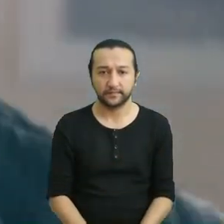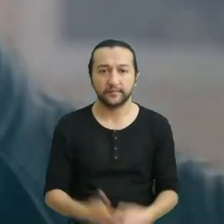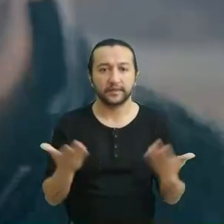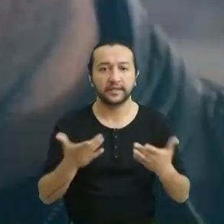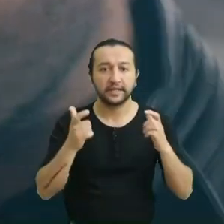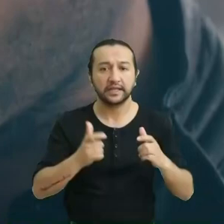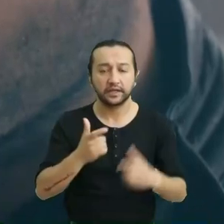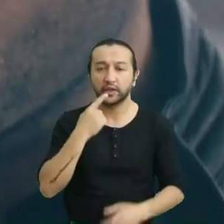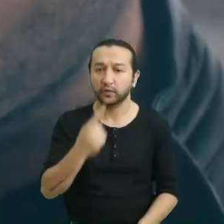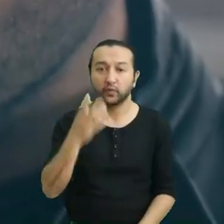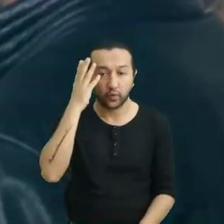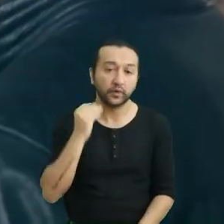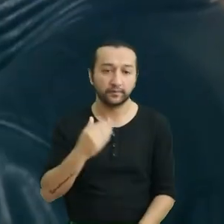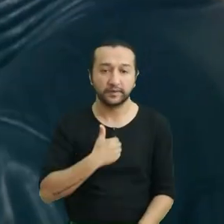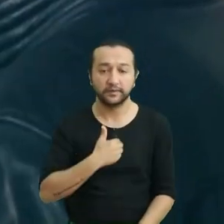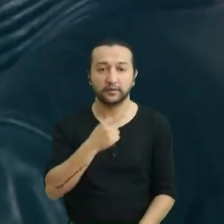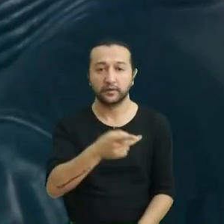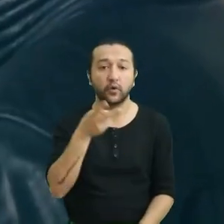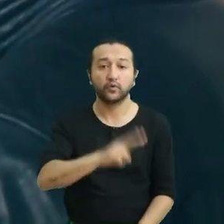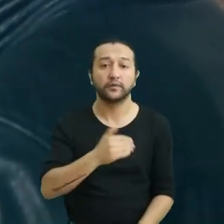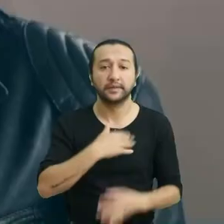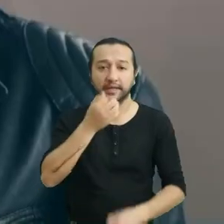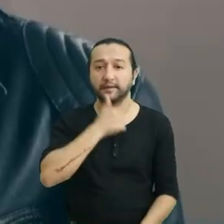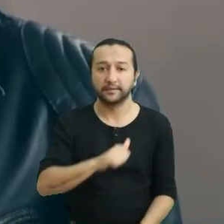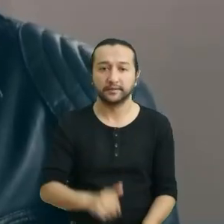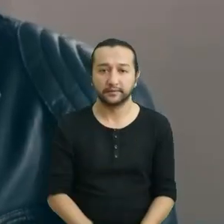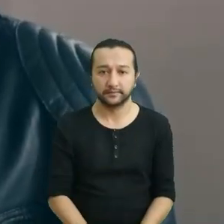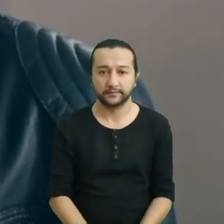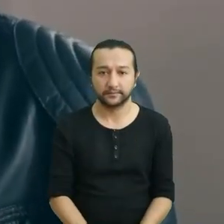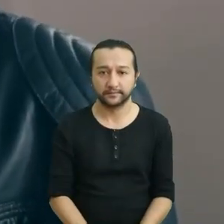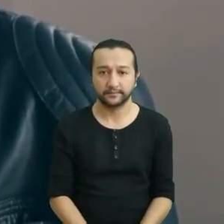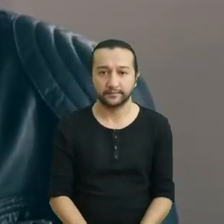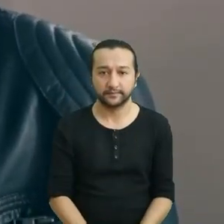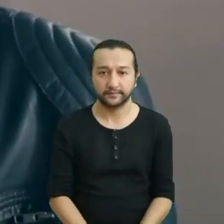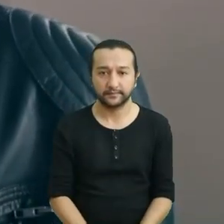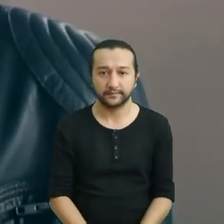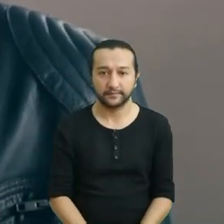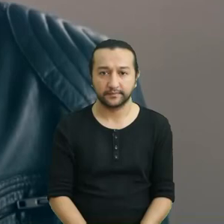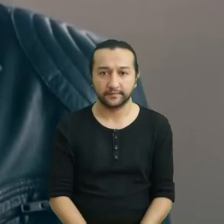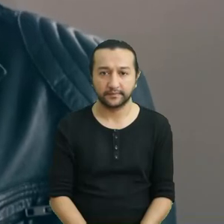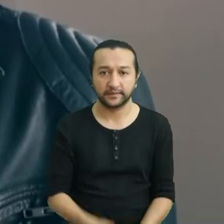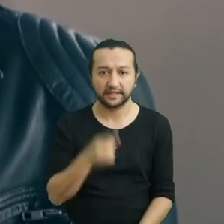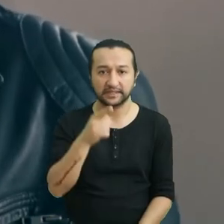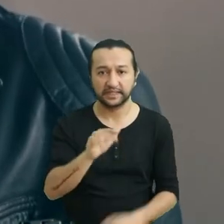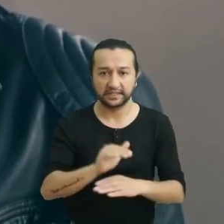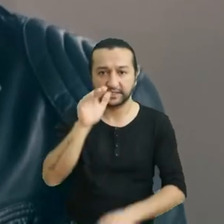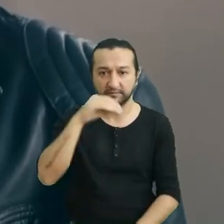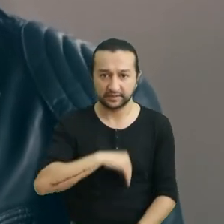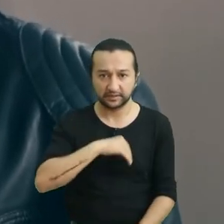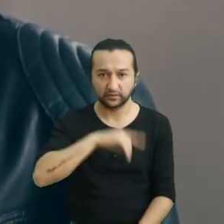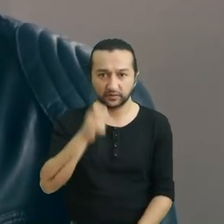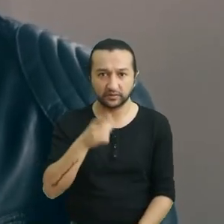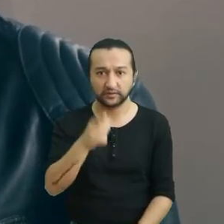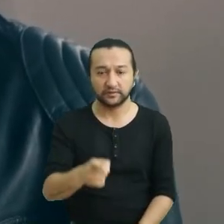Neler döndüğünü öğren bana. Öldürürler beni abi ha. Hamza alaycı gülümsedi. Sen yaşadığını mı sanıyorsun